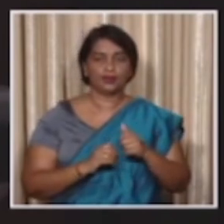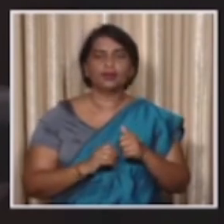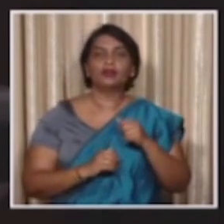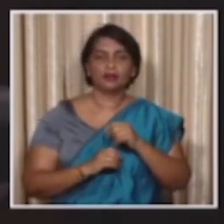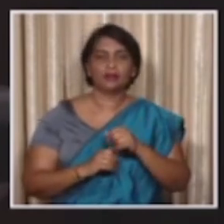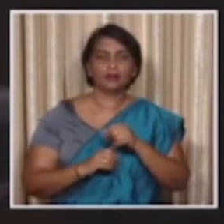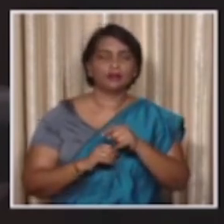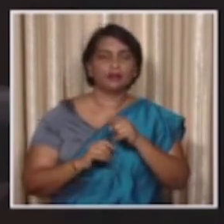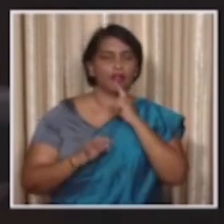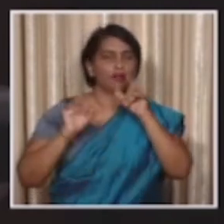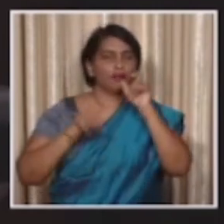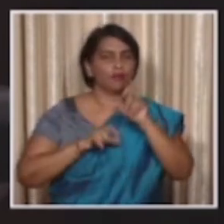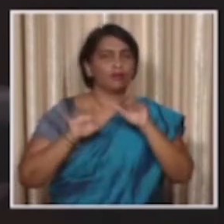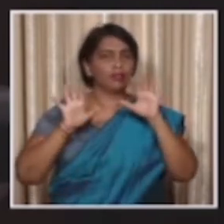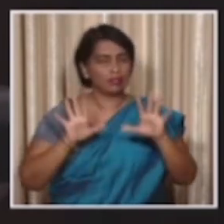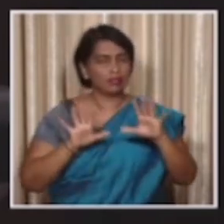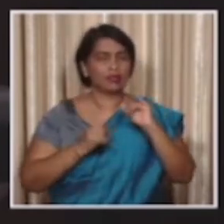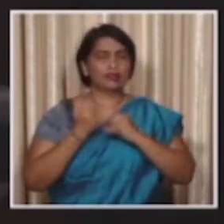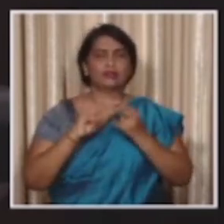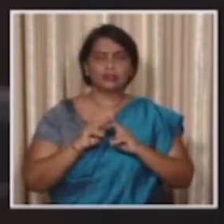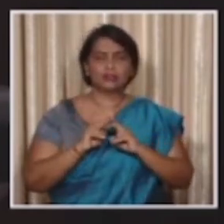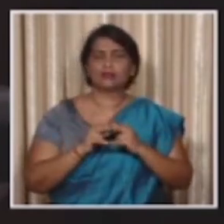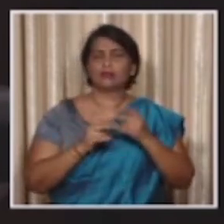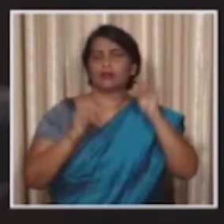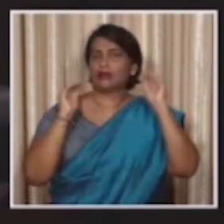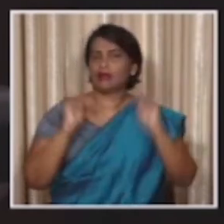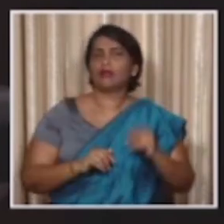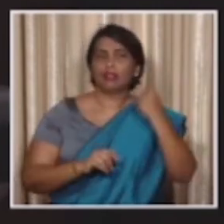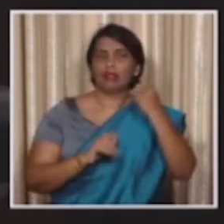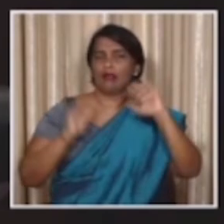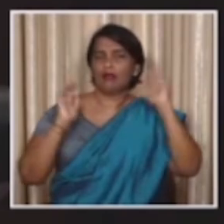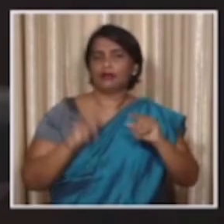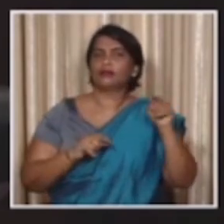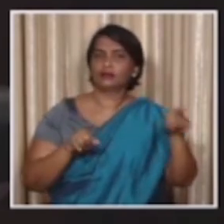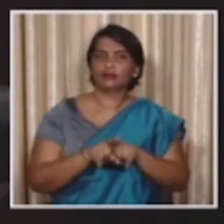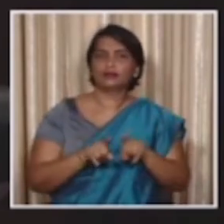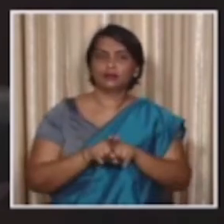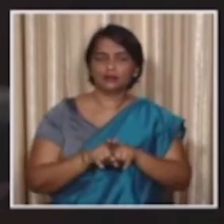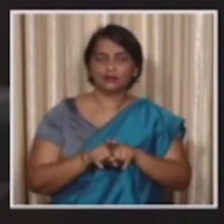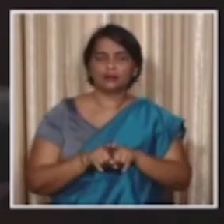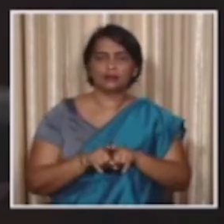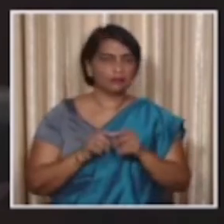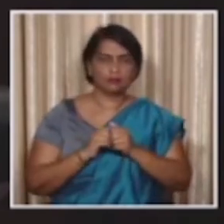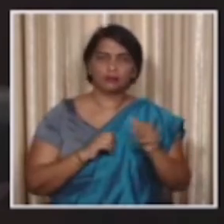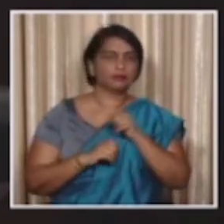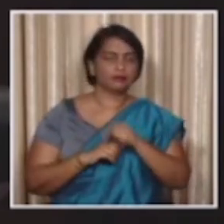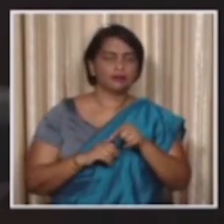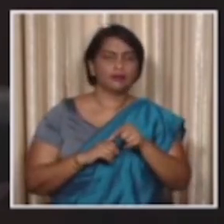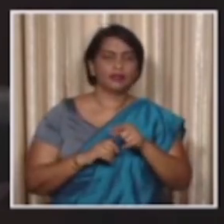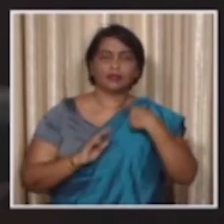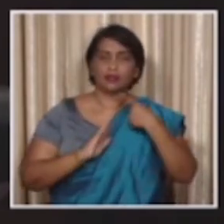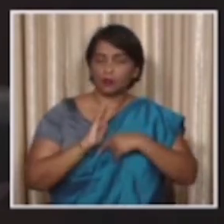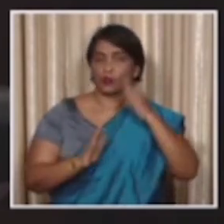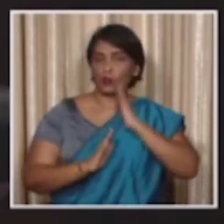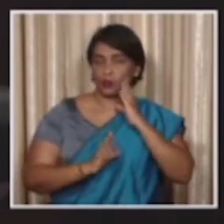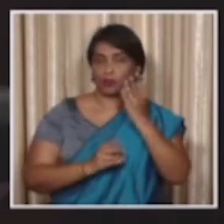හා සමාන ප්‍රමාණයක් නිලධාරීන් හිඟයි. එහෙම තත්ත්වයක් තියෙනකොට ඇයි රජය මැදිහත් වෙලා විශේෂයෙන්ම රටට